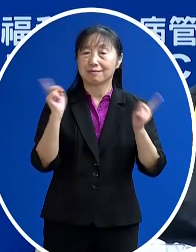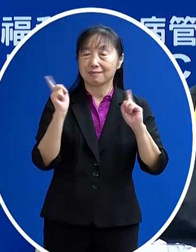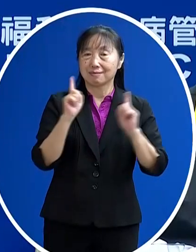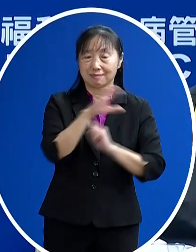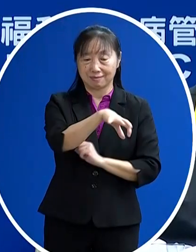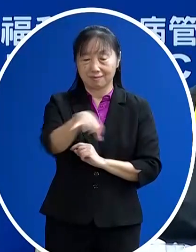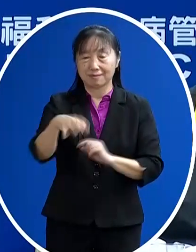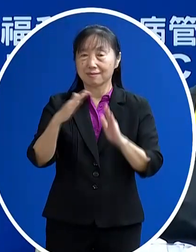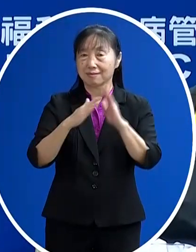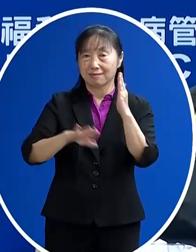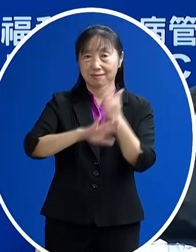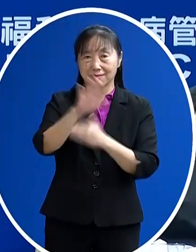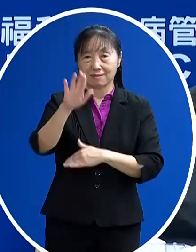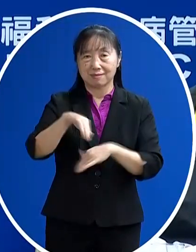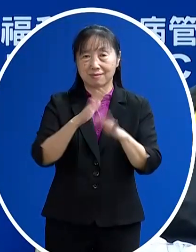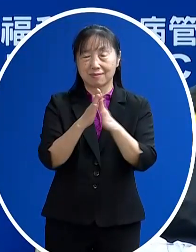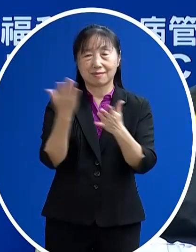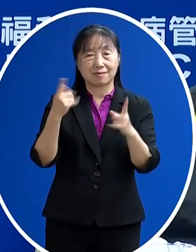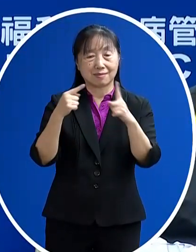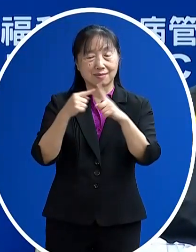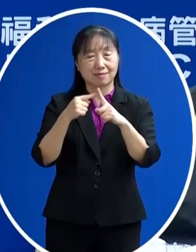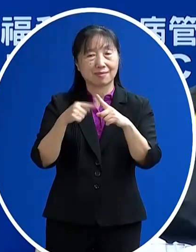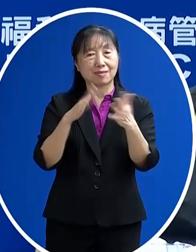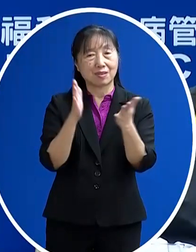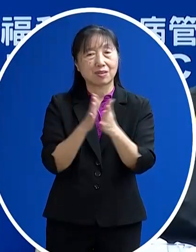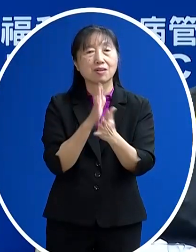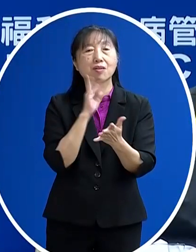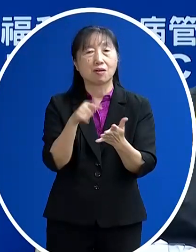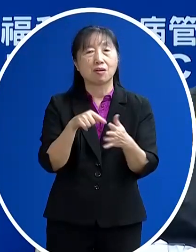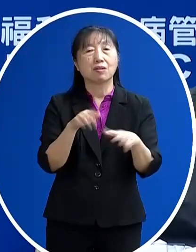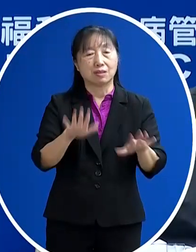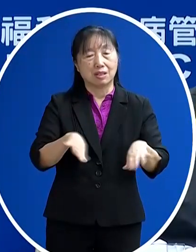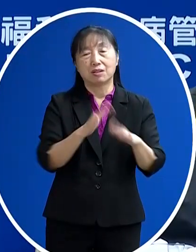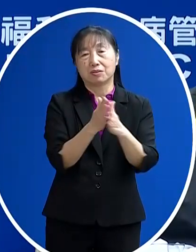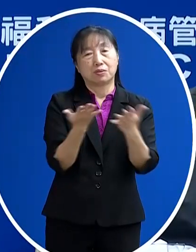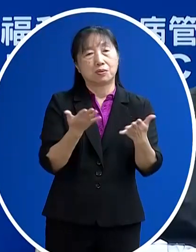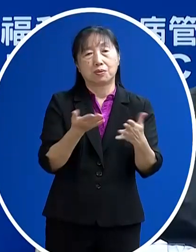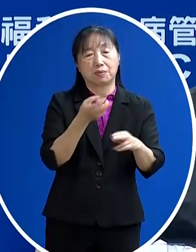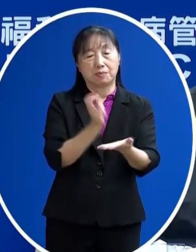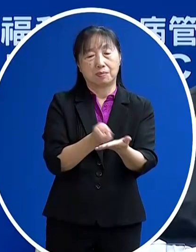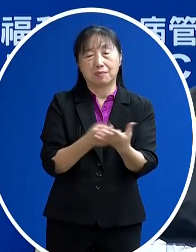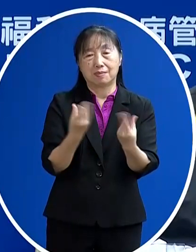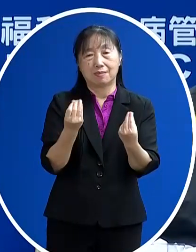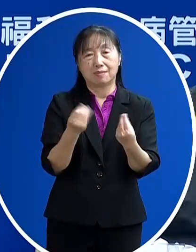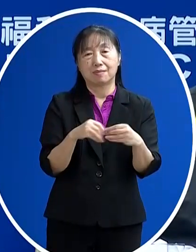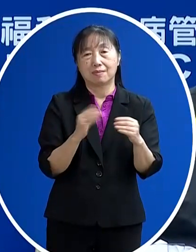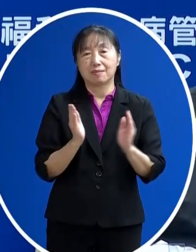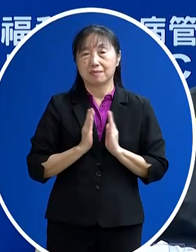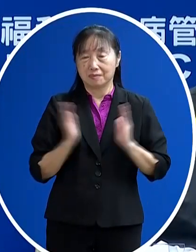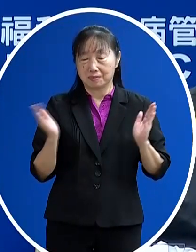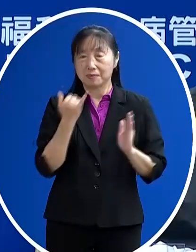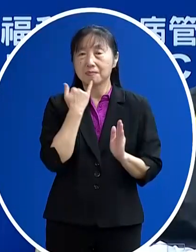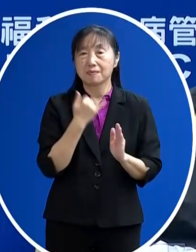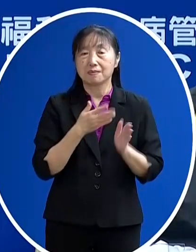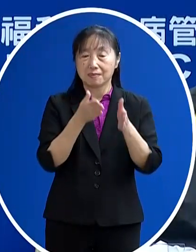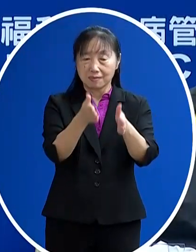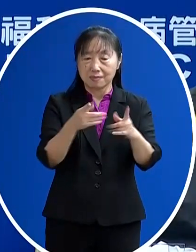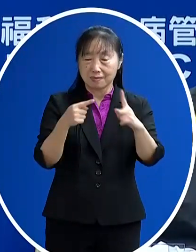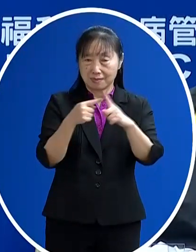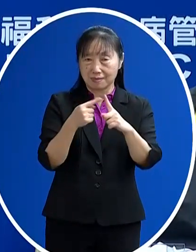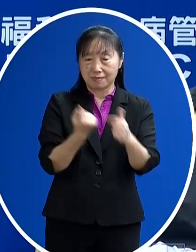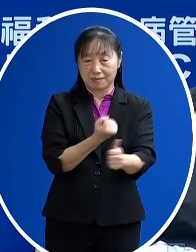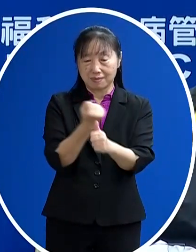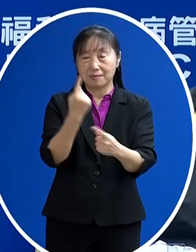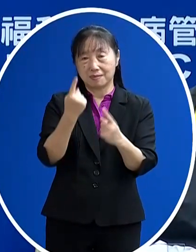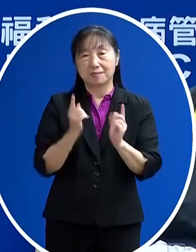等室外人数降载的规定，那这3个我们都取消。换句话，对于人流的管制现在比较